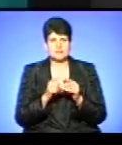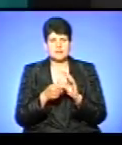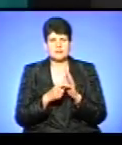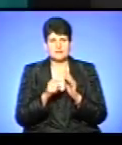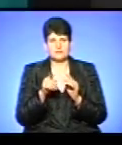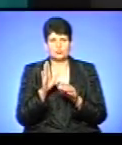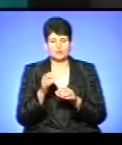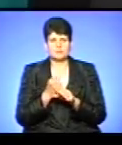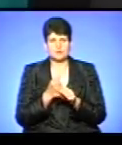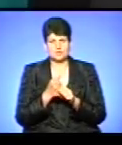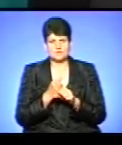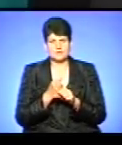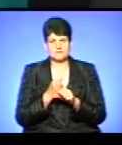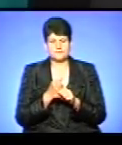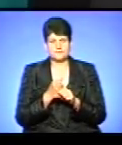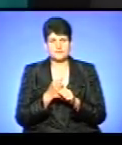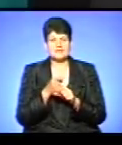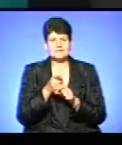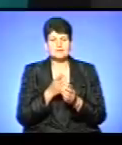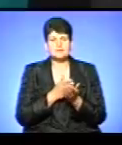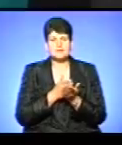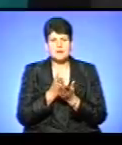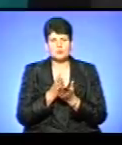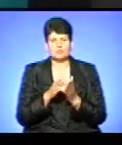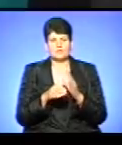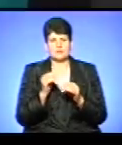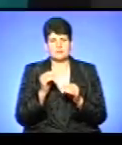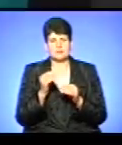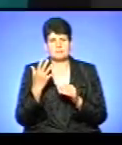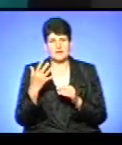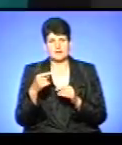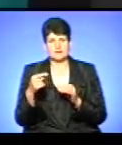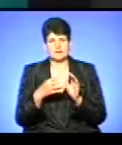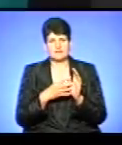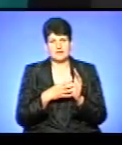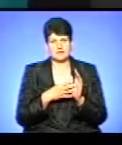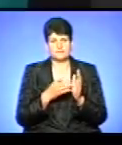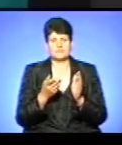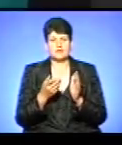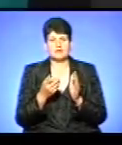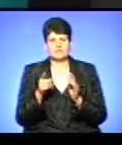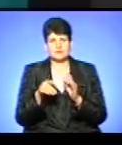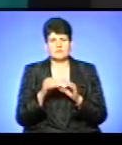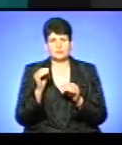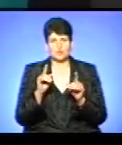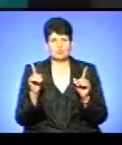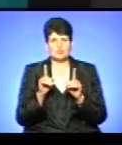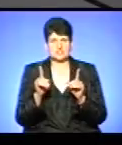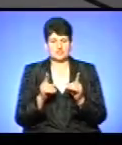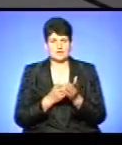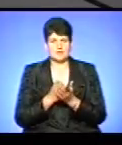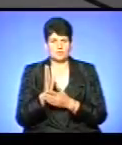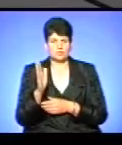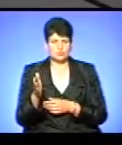буде працювати за тим напрямок, який обрали п'ятих-дев'ятих. Один із них. Вони, скоріше всього, оберуть музичний напрямок.